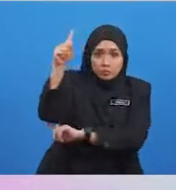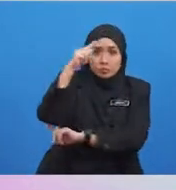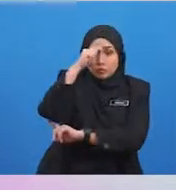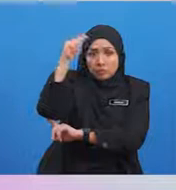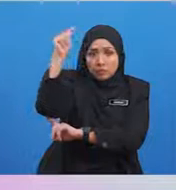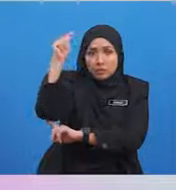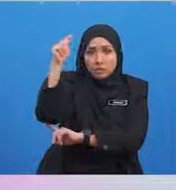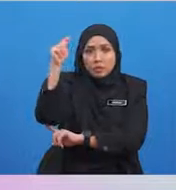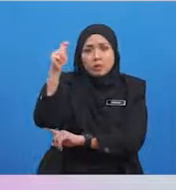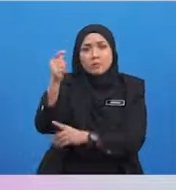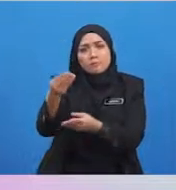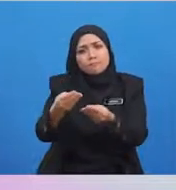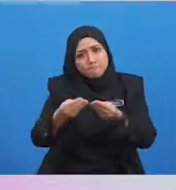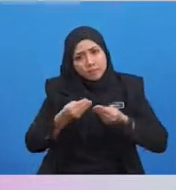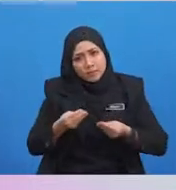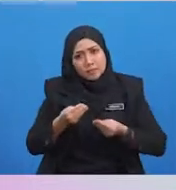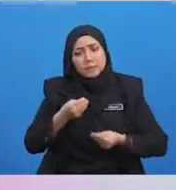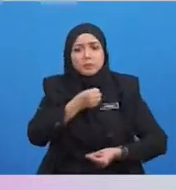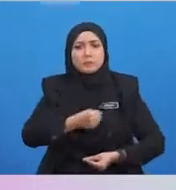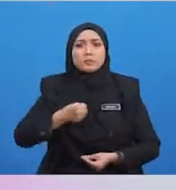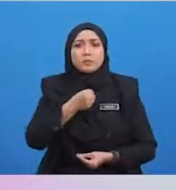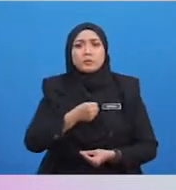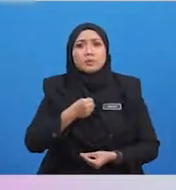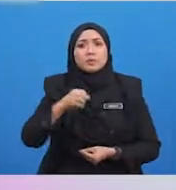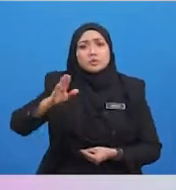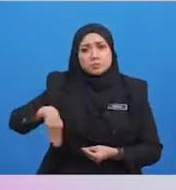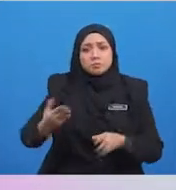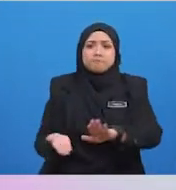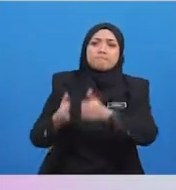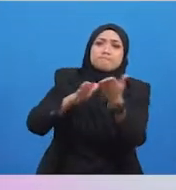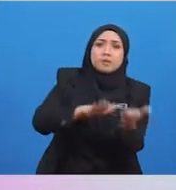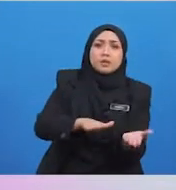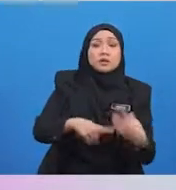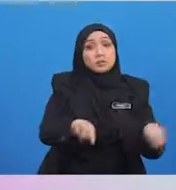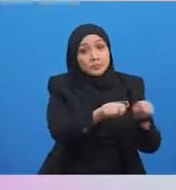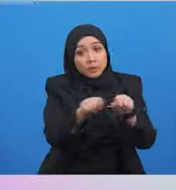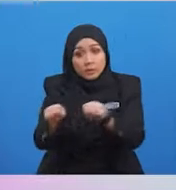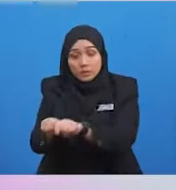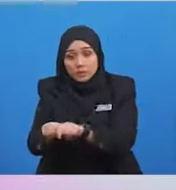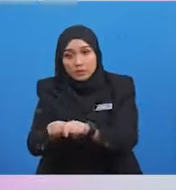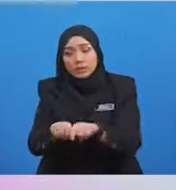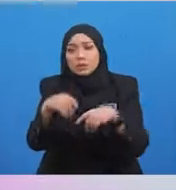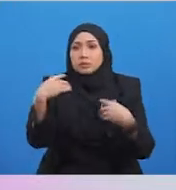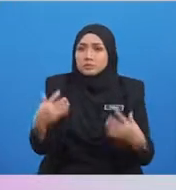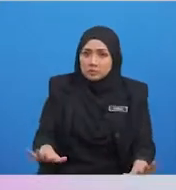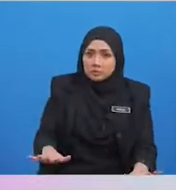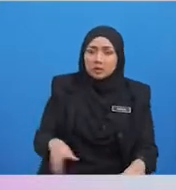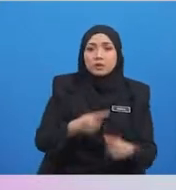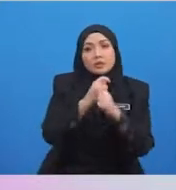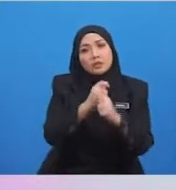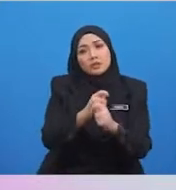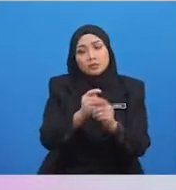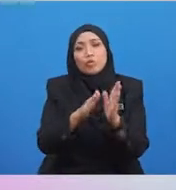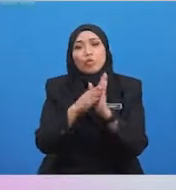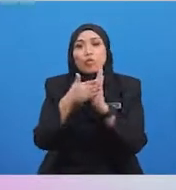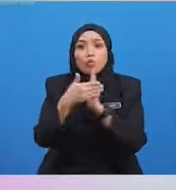keampunan sebelum penyajak meninggal dunia seperti yang telah ditetapkan